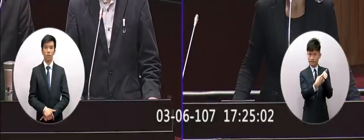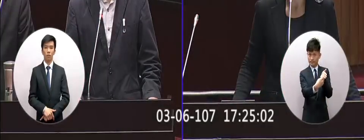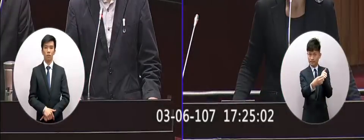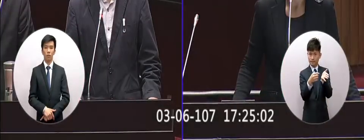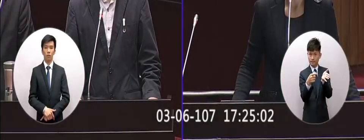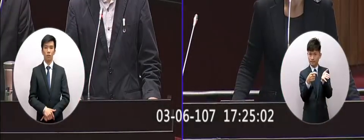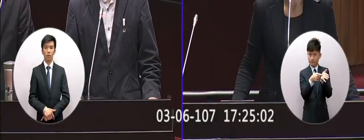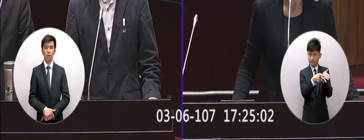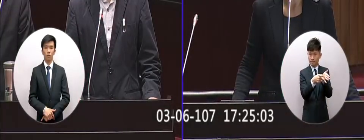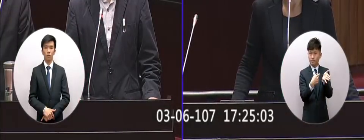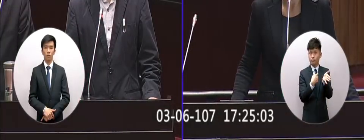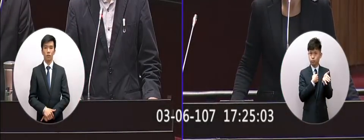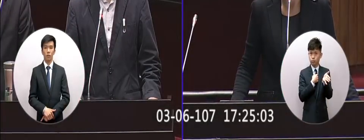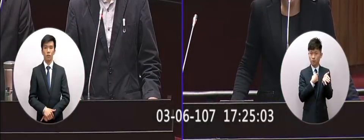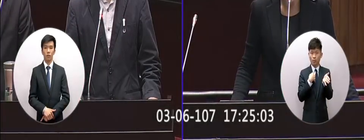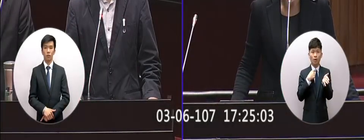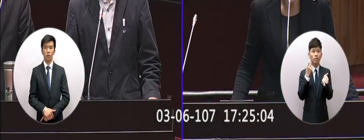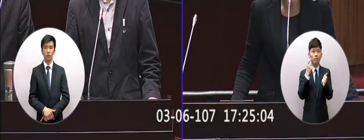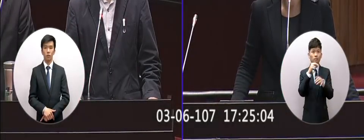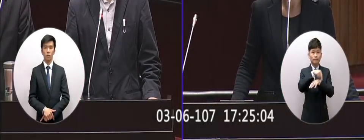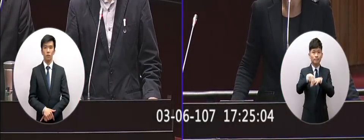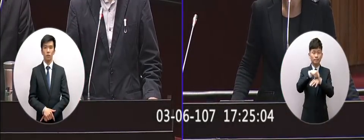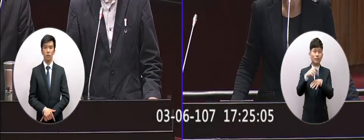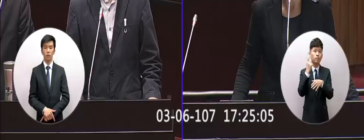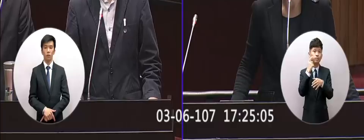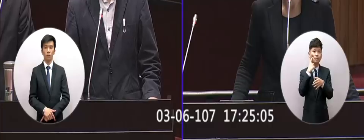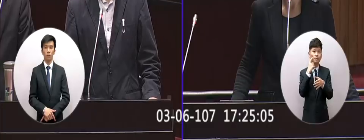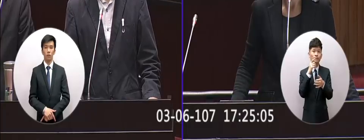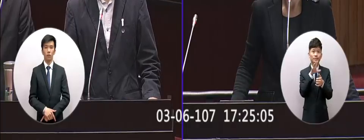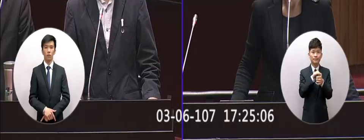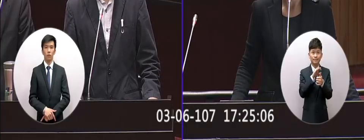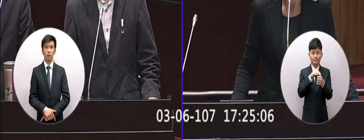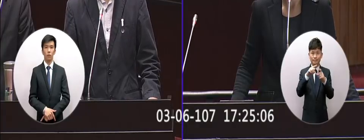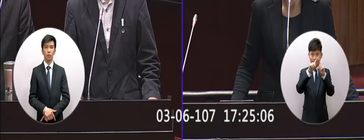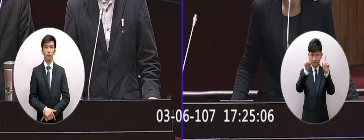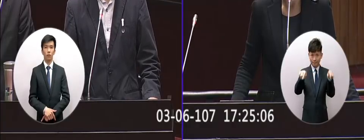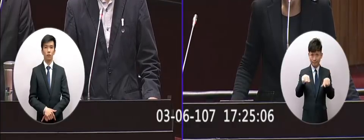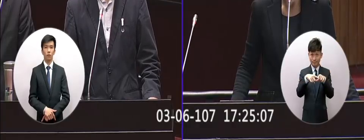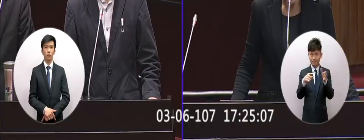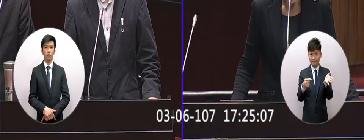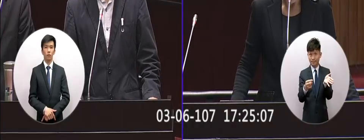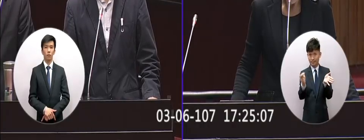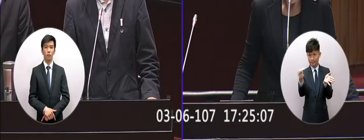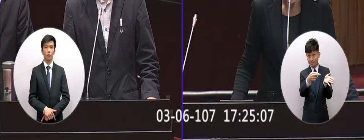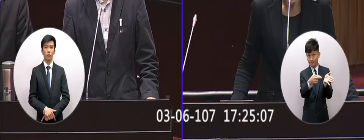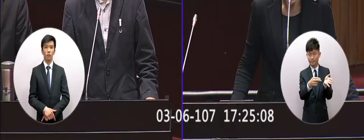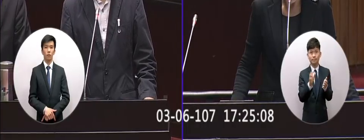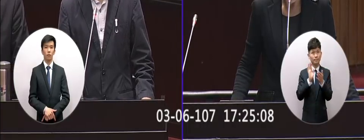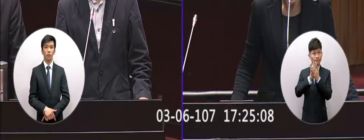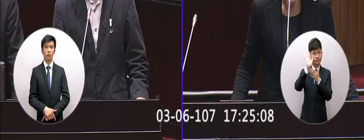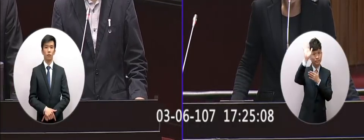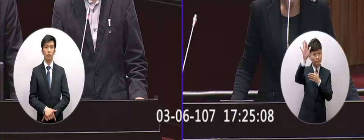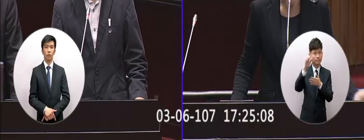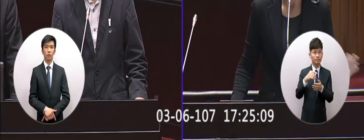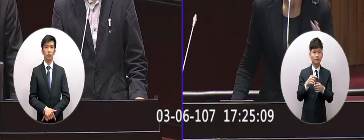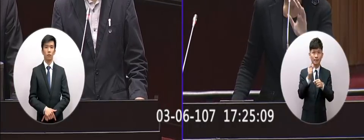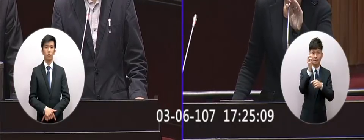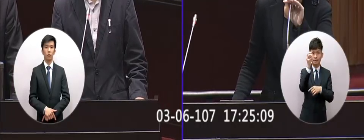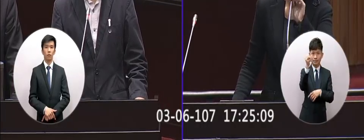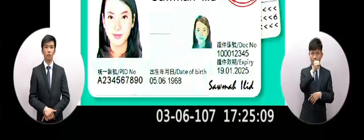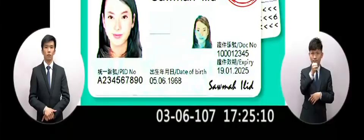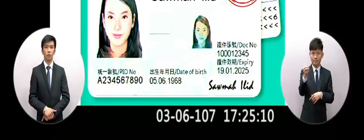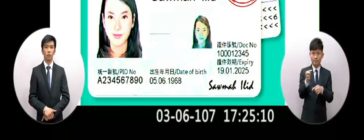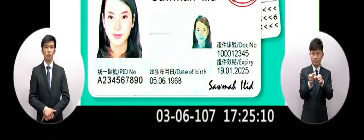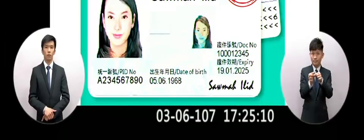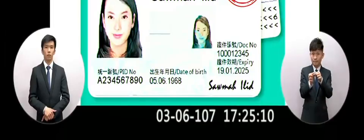被接受。我做的模拟的卡片就是现在院长看到的。未来的这一个晶片卡，